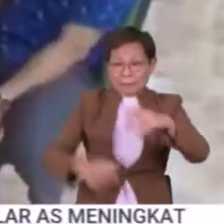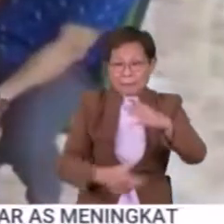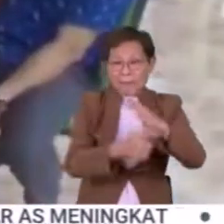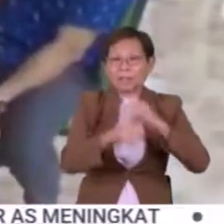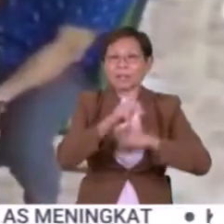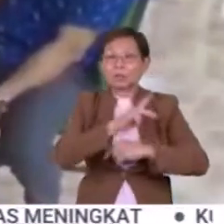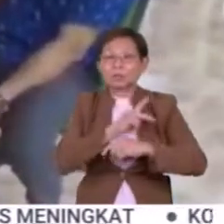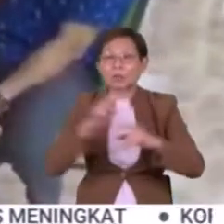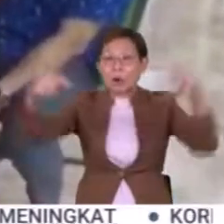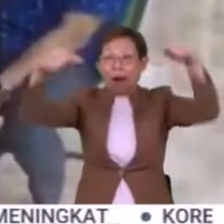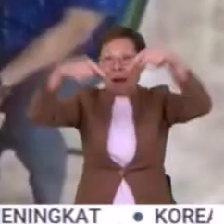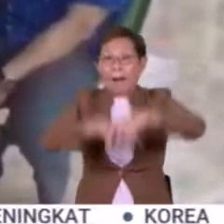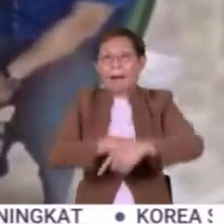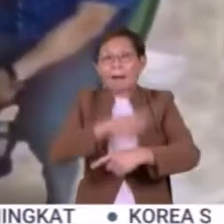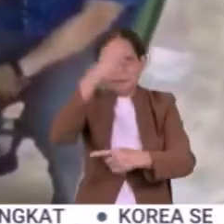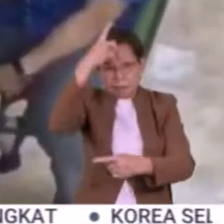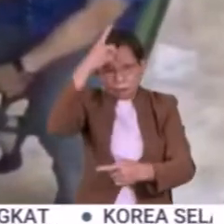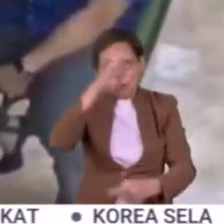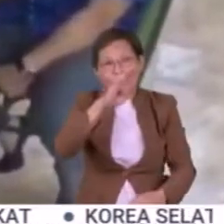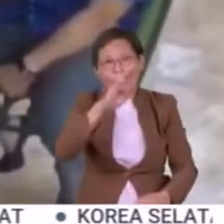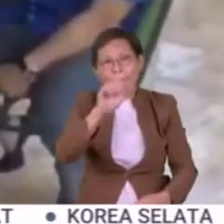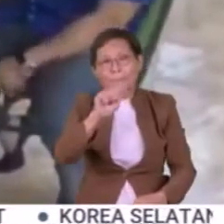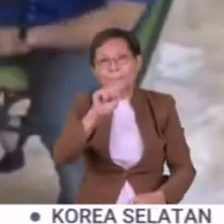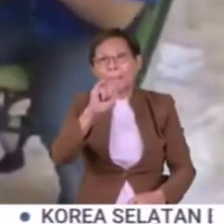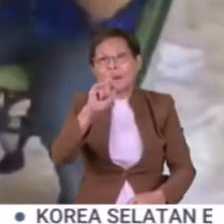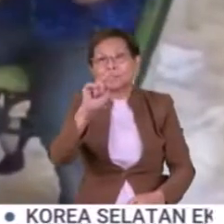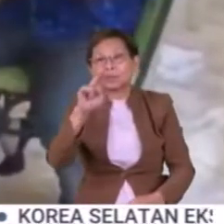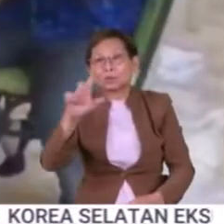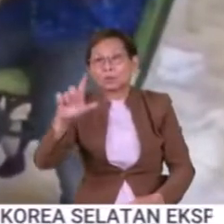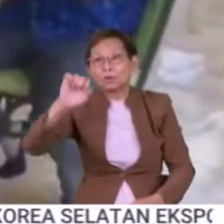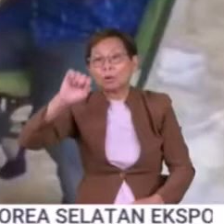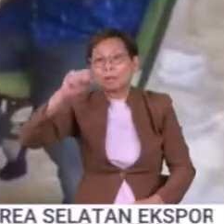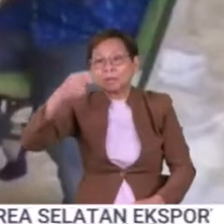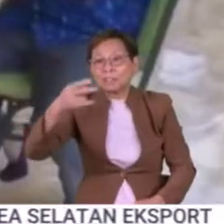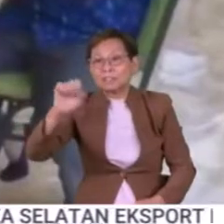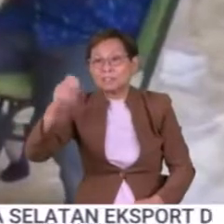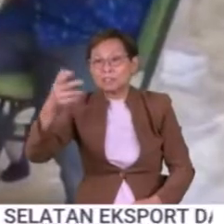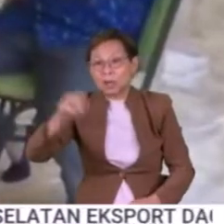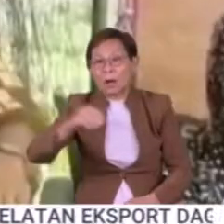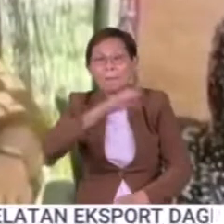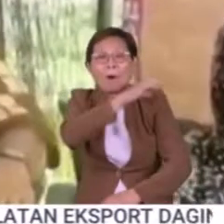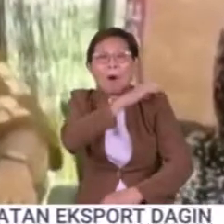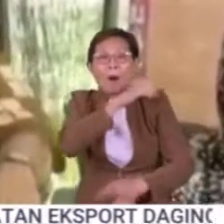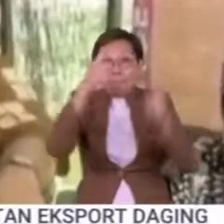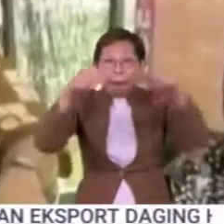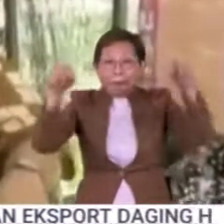bahagian Padang Terap, Datuk Badrul Hisham Hashim, dan Pengerusi Gabungan Mahasiswa